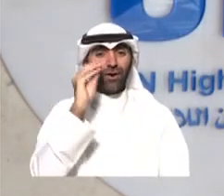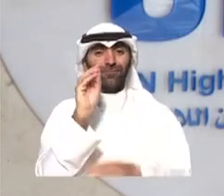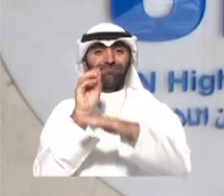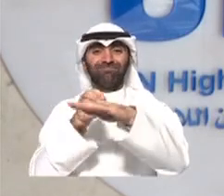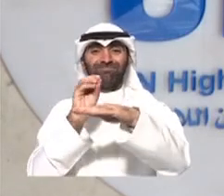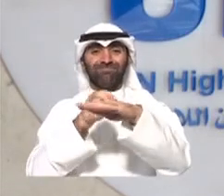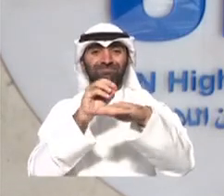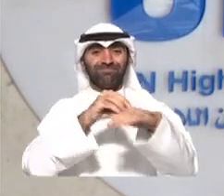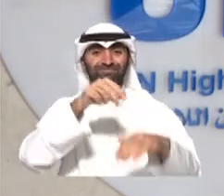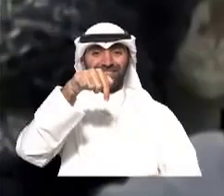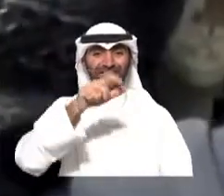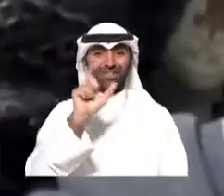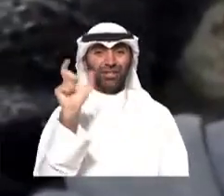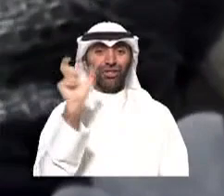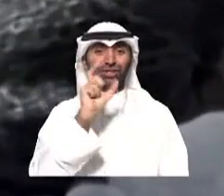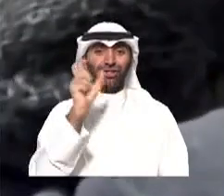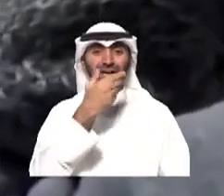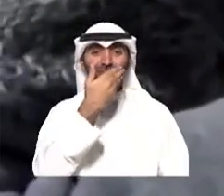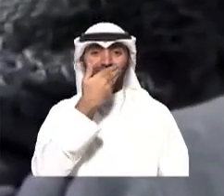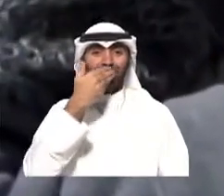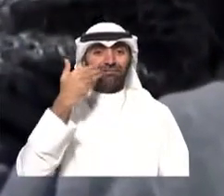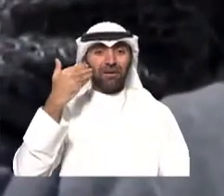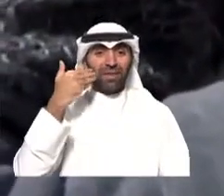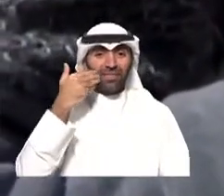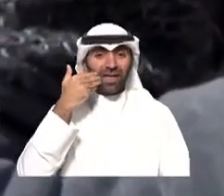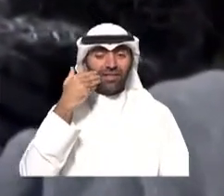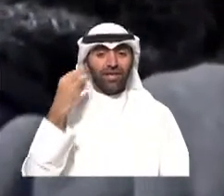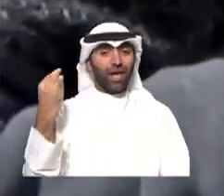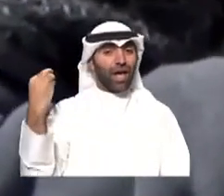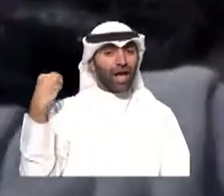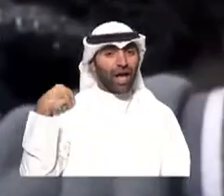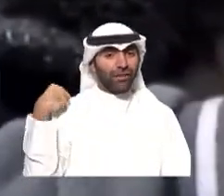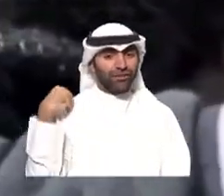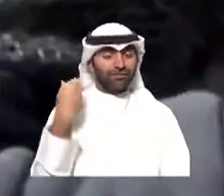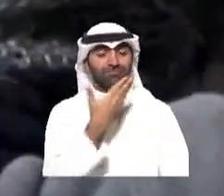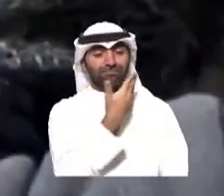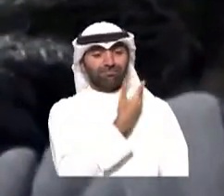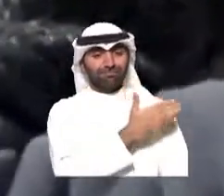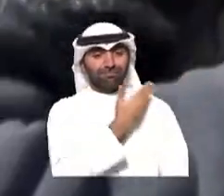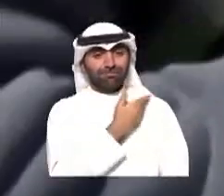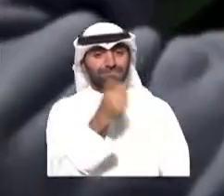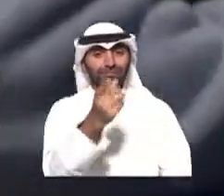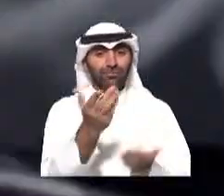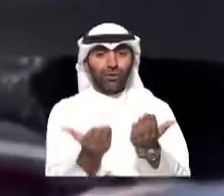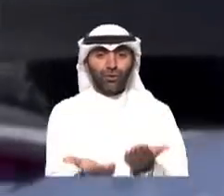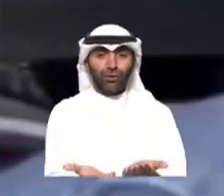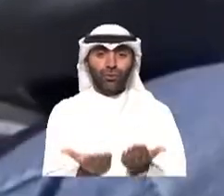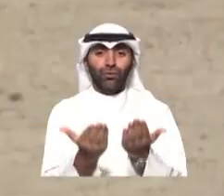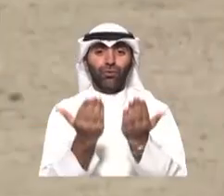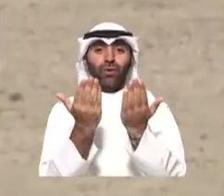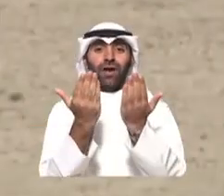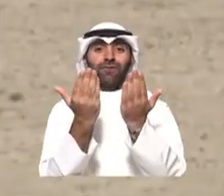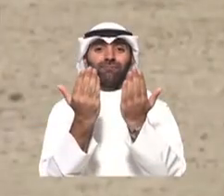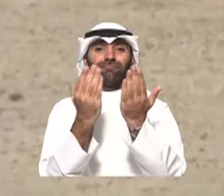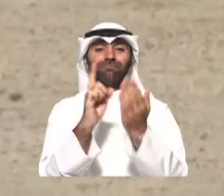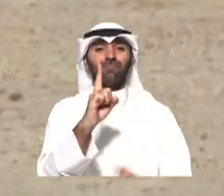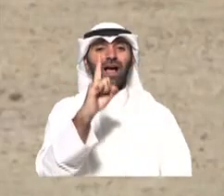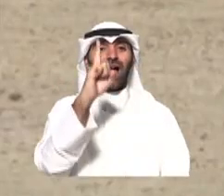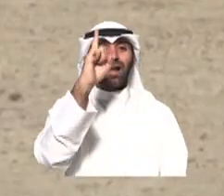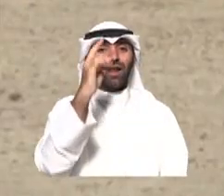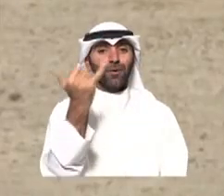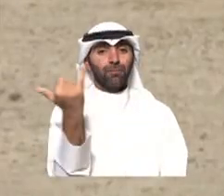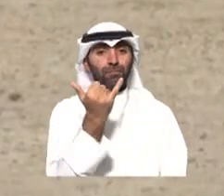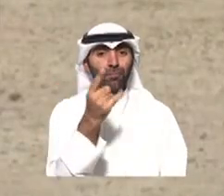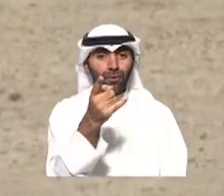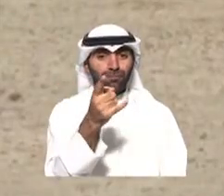يعني تتفتح فيه ابواب السماء، الدعاء مستجاب، فما بالك المساعدة والإغاثة